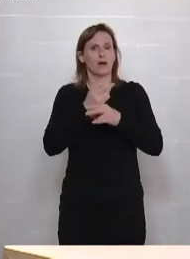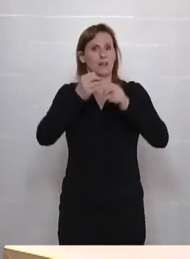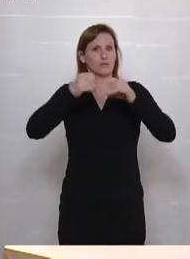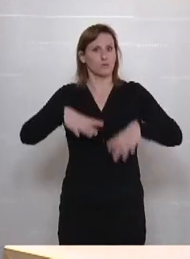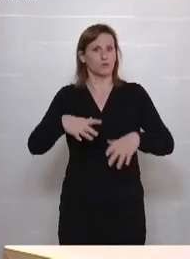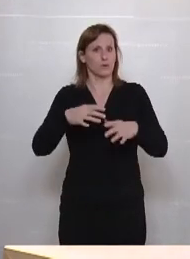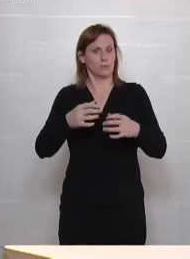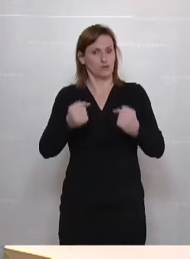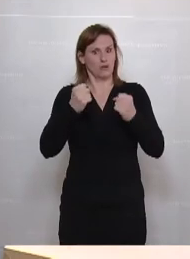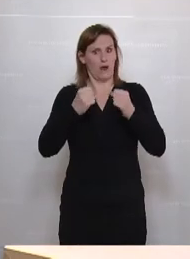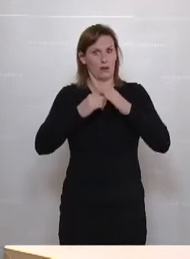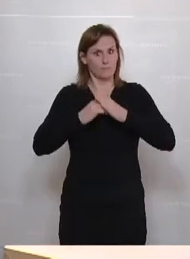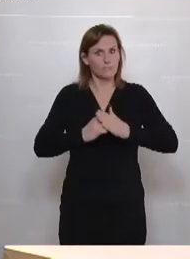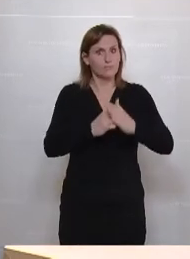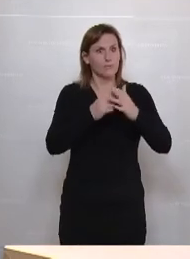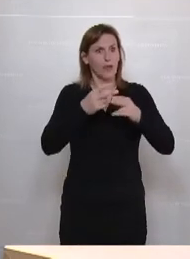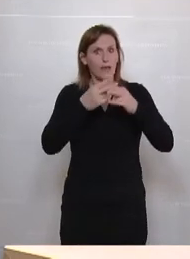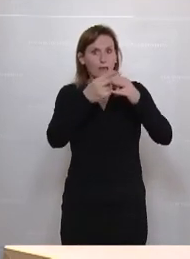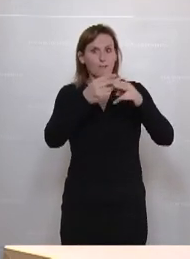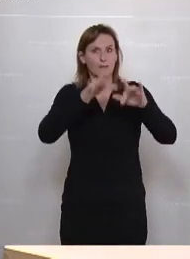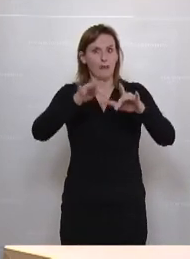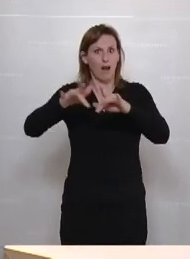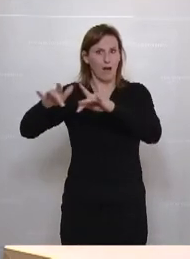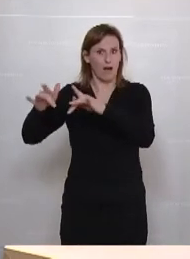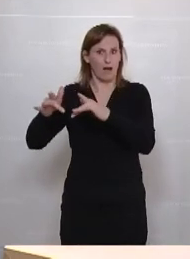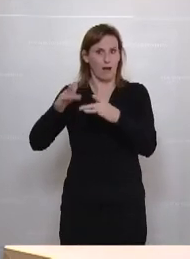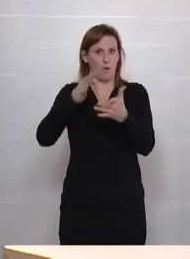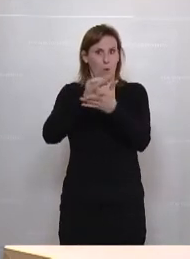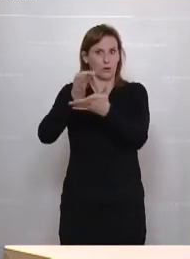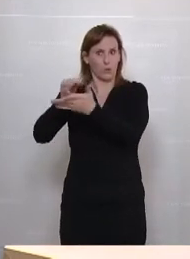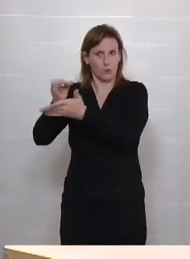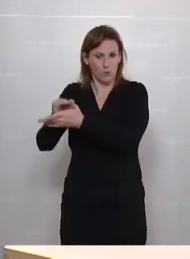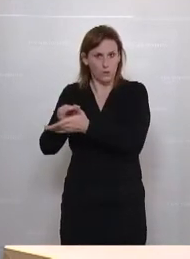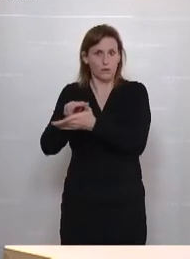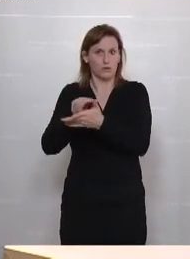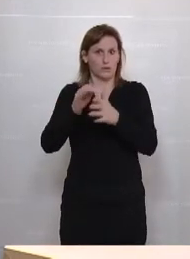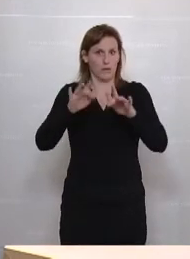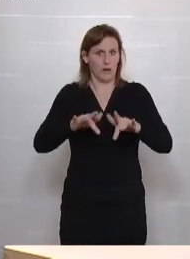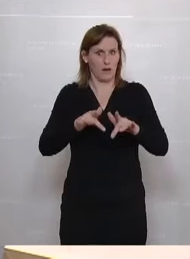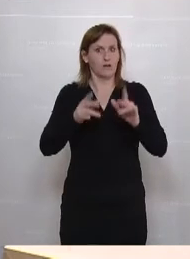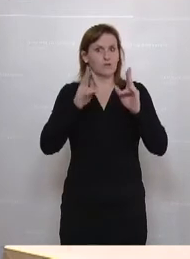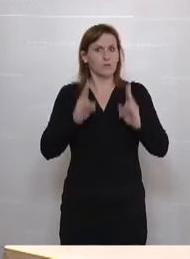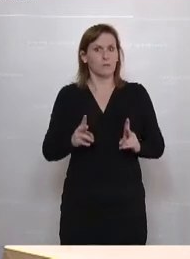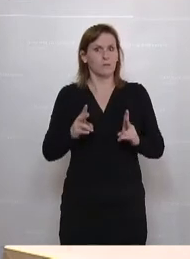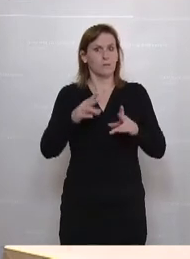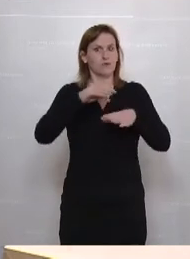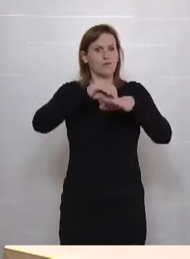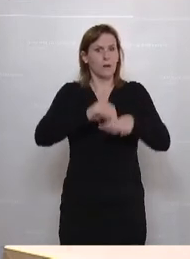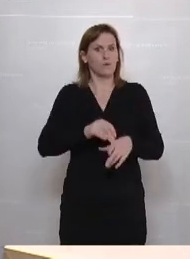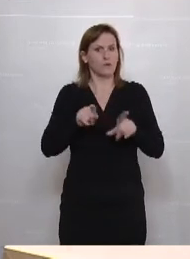stärken, Hilfe vor Ort zu leisten, sicherlich der richtige Ansatz. Ein Schwerpunktland der